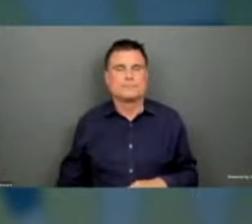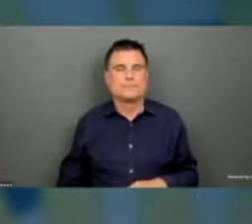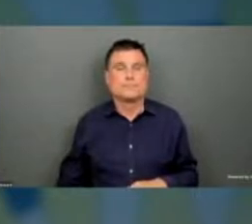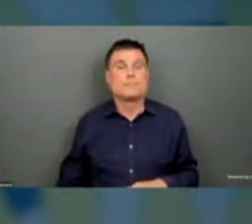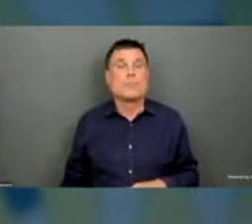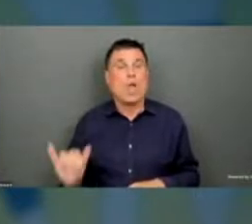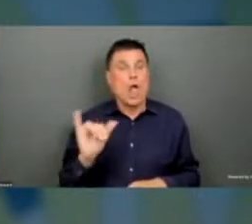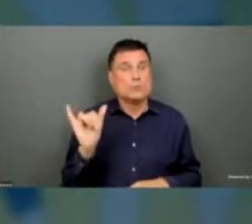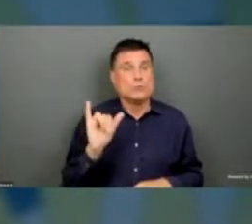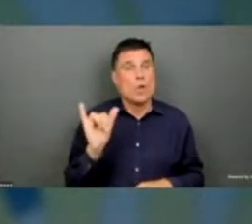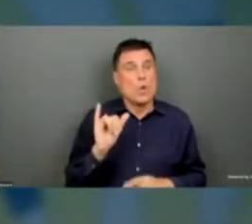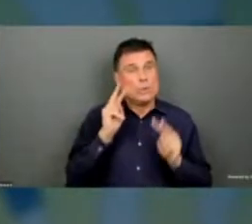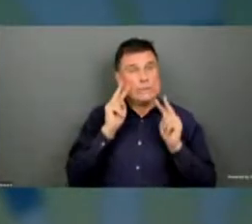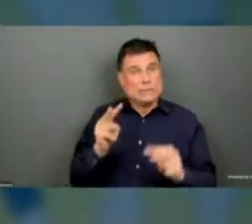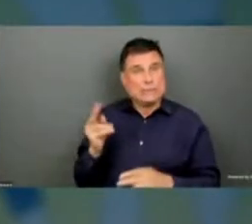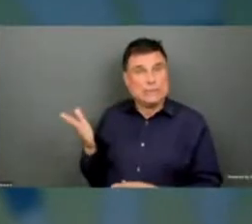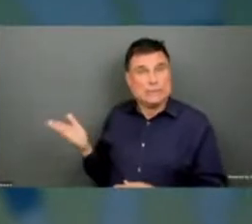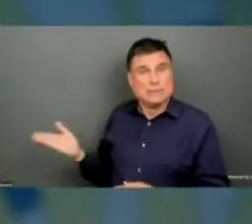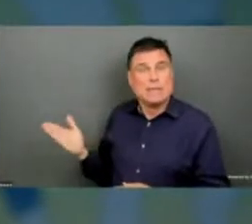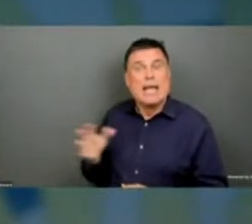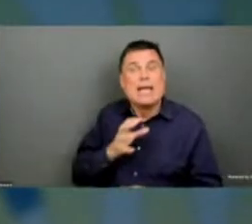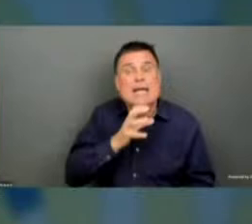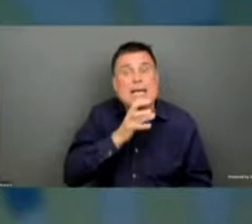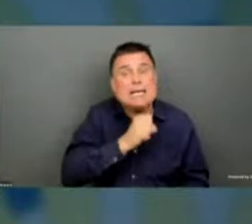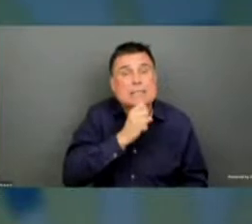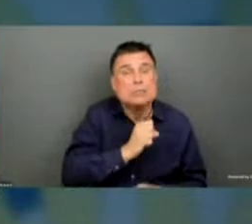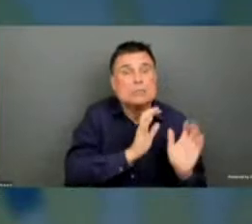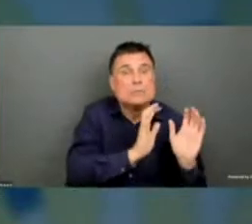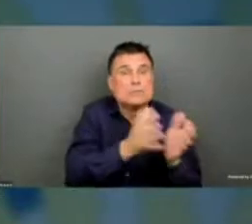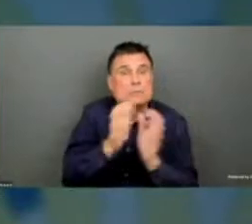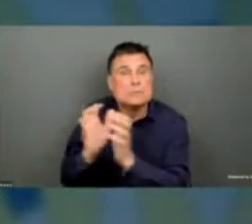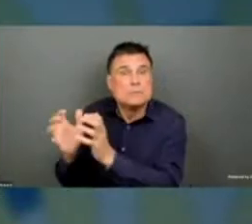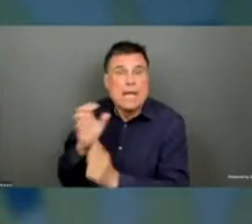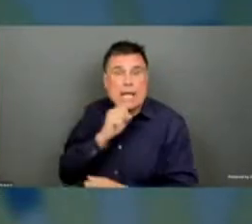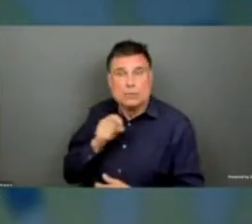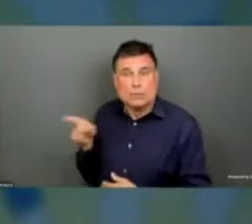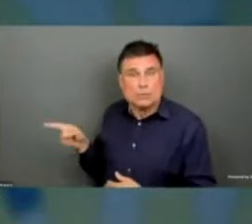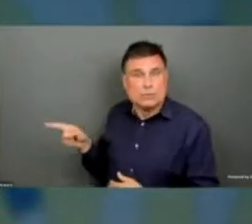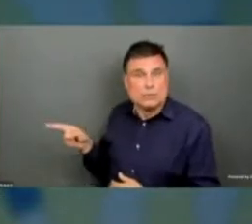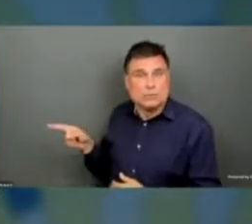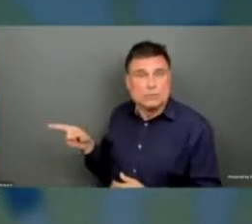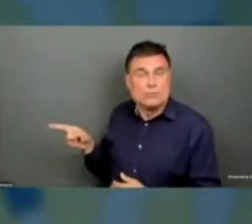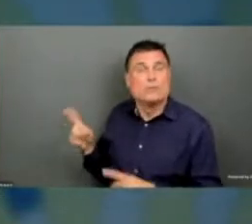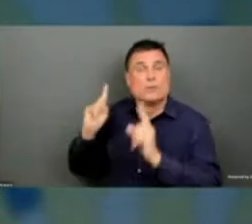1月份到2021年6月7号7天平均数